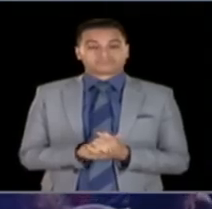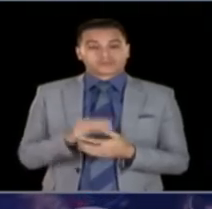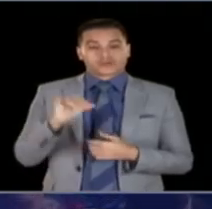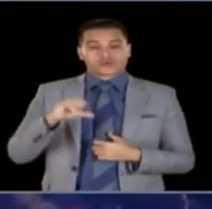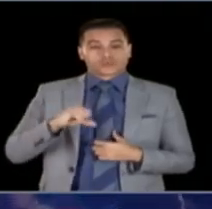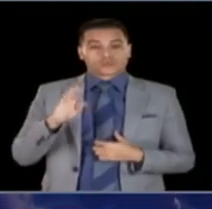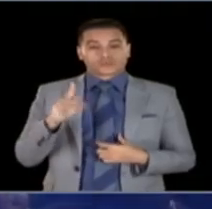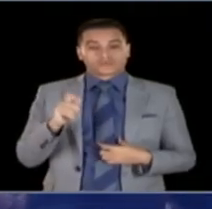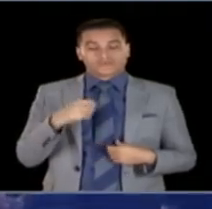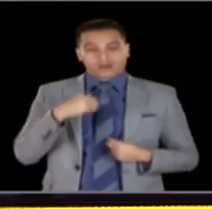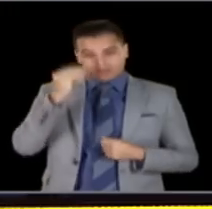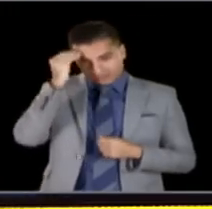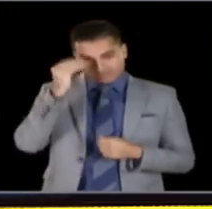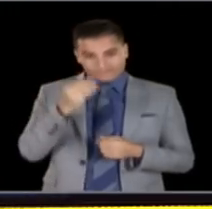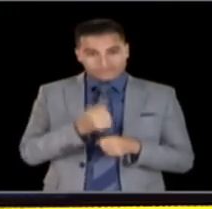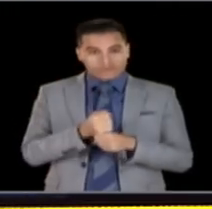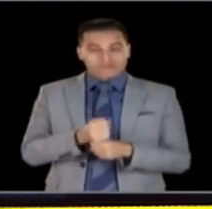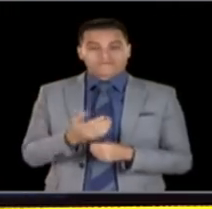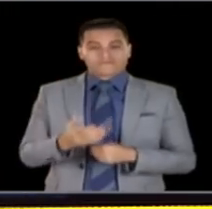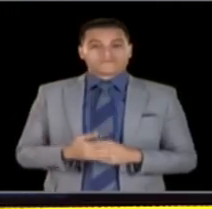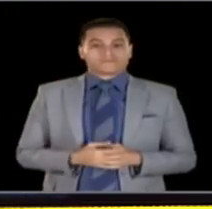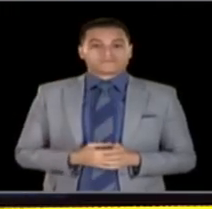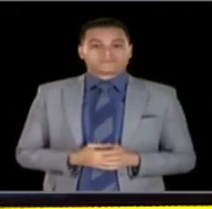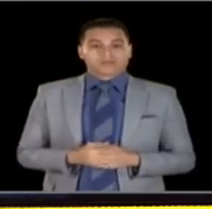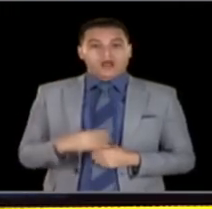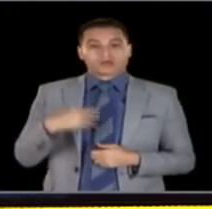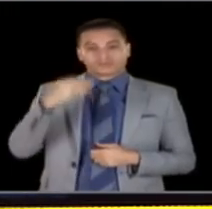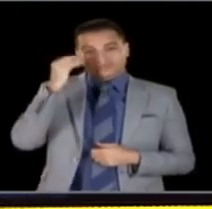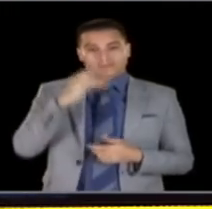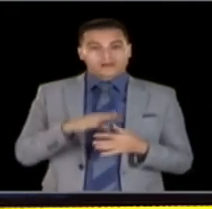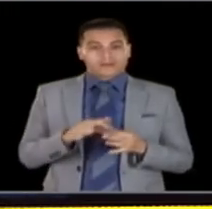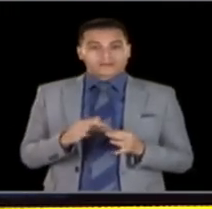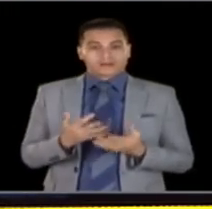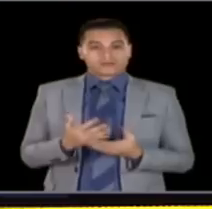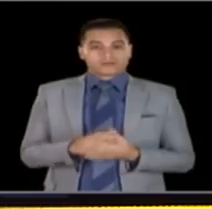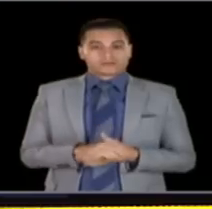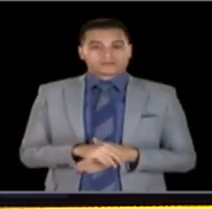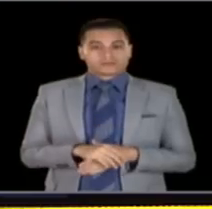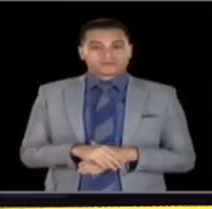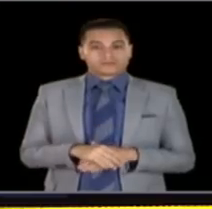يوسف. أيوه. على مكاني. عايز تعرف أمير عمل دي ولا لأ؟